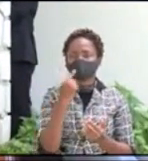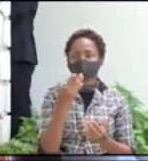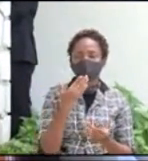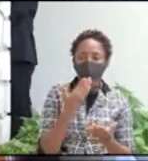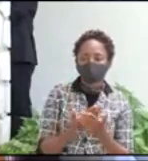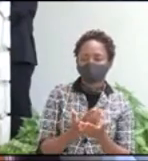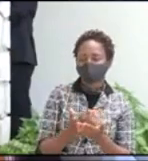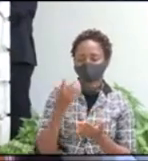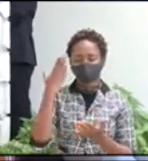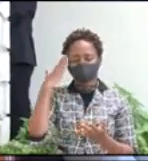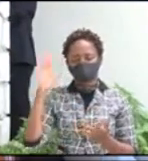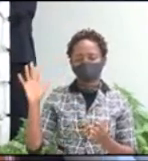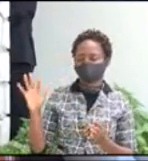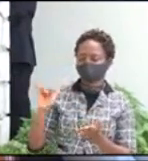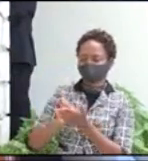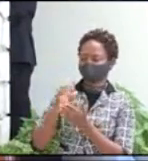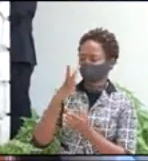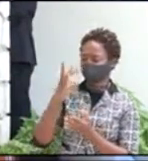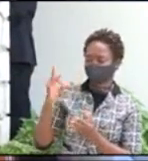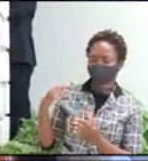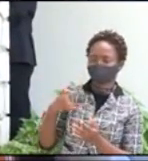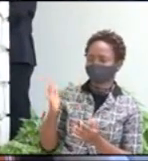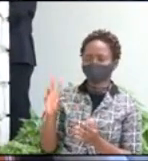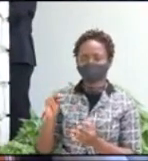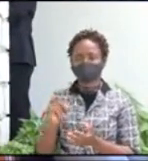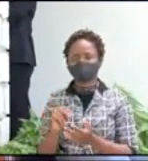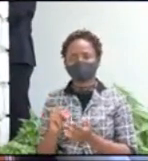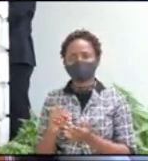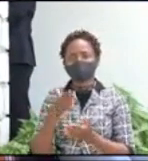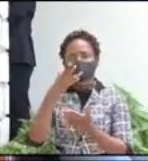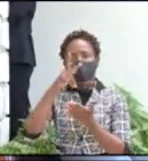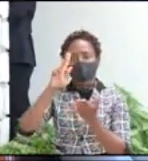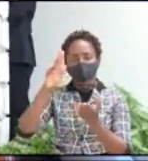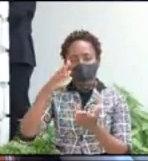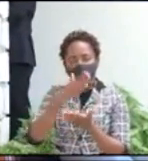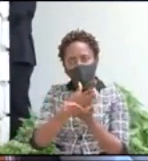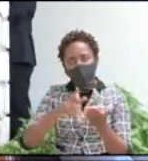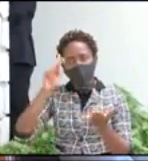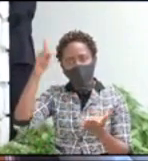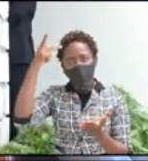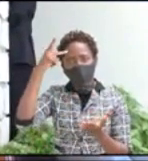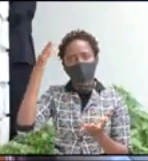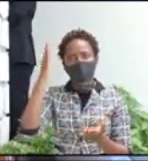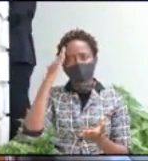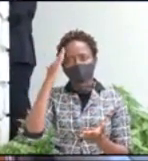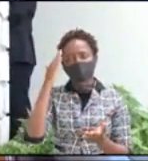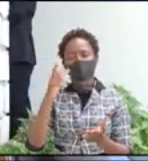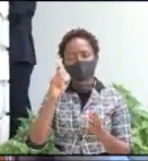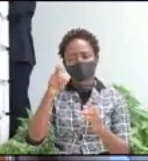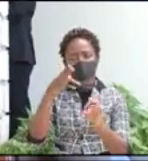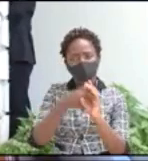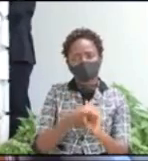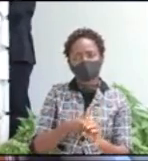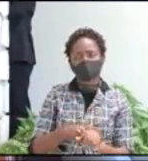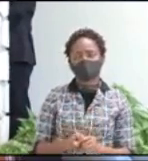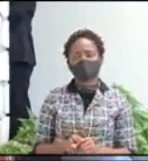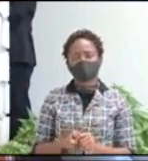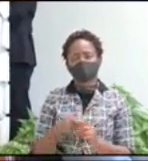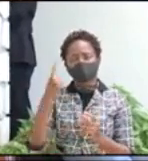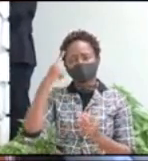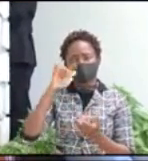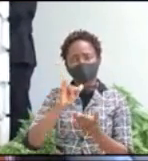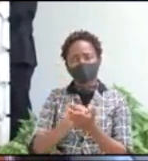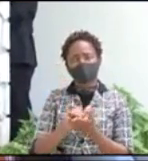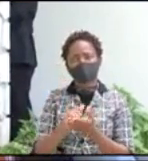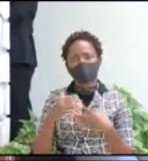va concerner nous. Non, pas oublier ça. Parti politique, nous très concerné par le référendum. Et c'est pour ça, moi félicite le